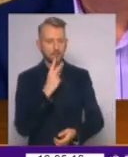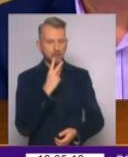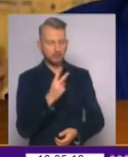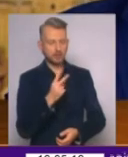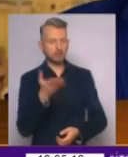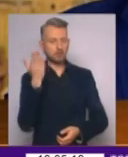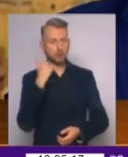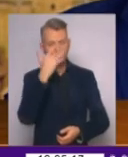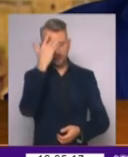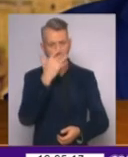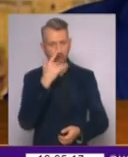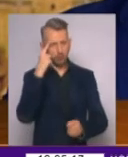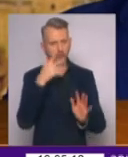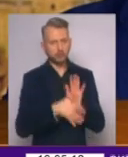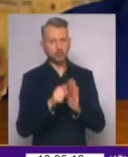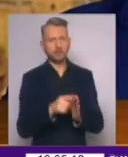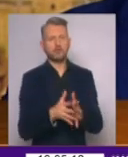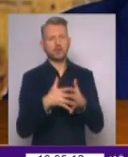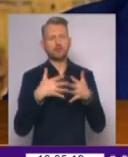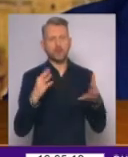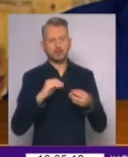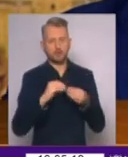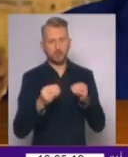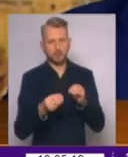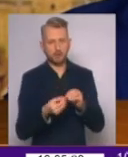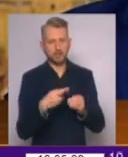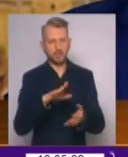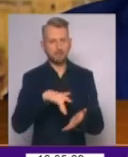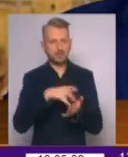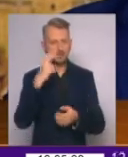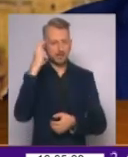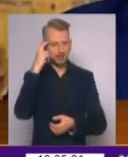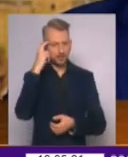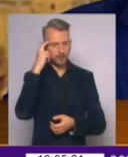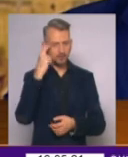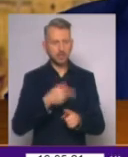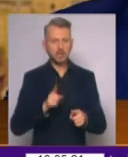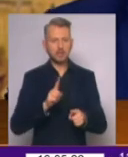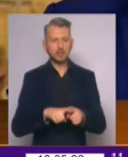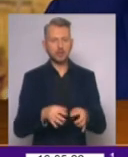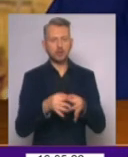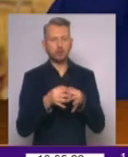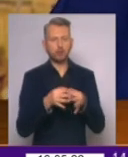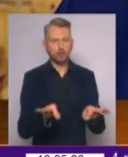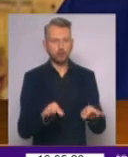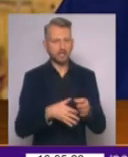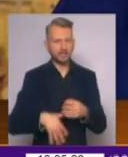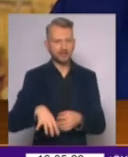літом, розуміючи, що це величезна проблема для міста Києва, це доступність